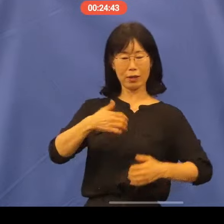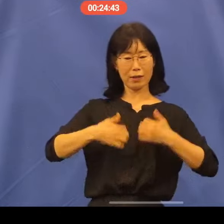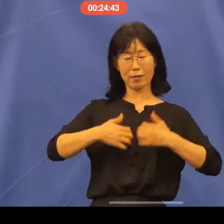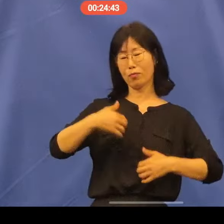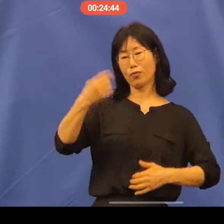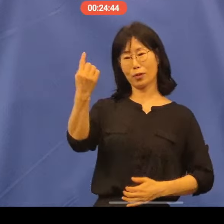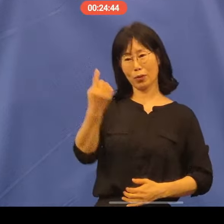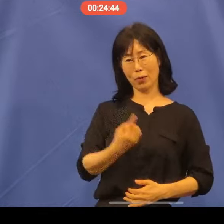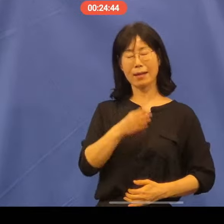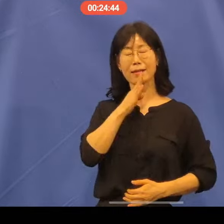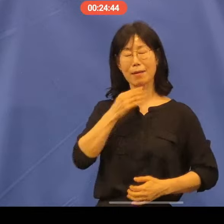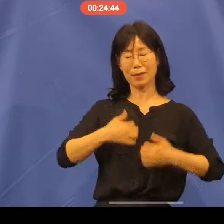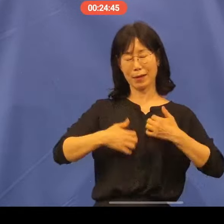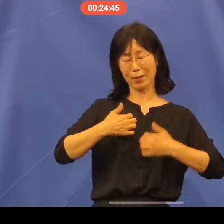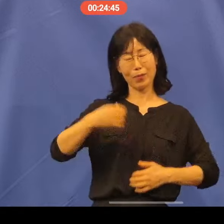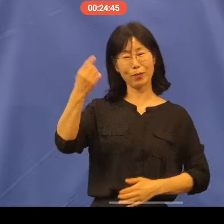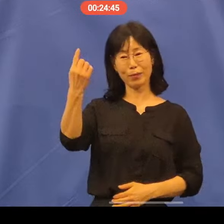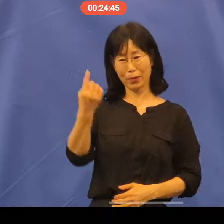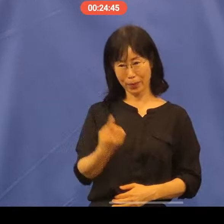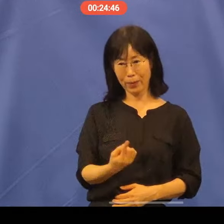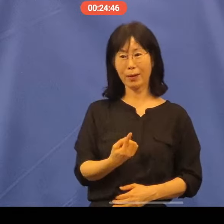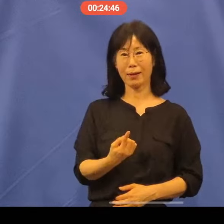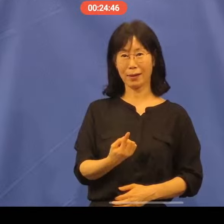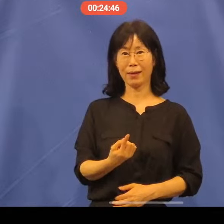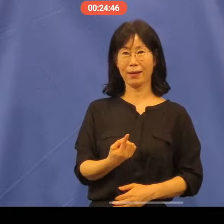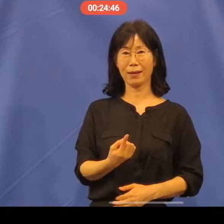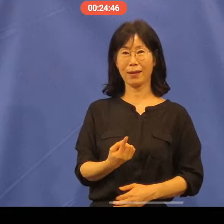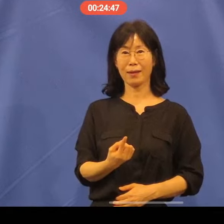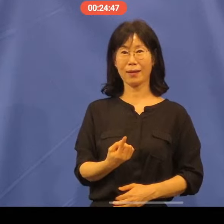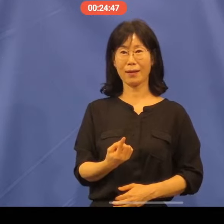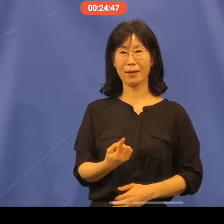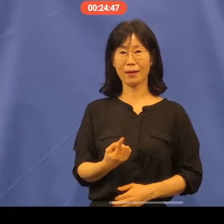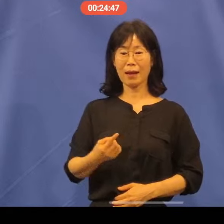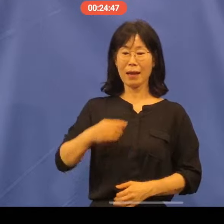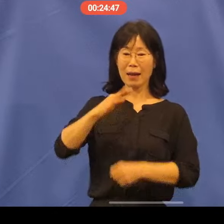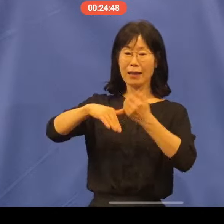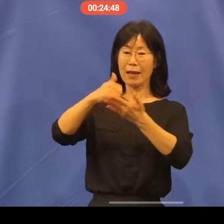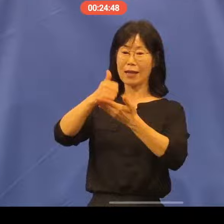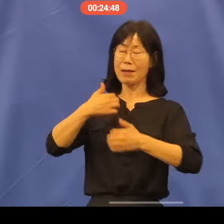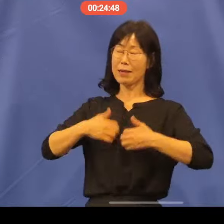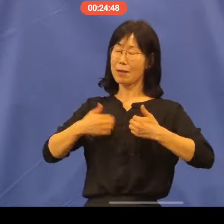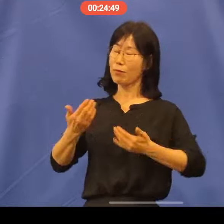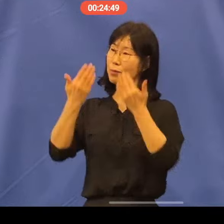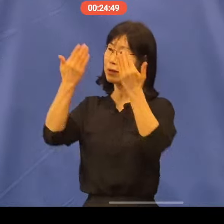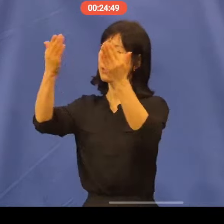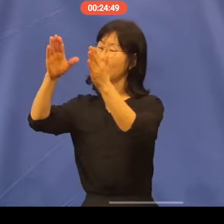그분을 기쁘시게 하는 삶을 살아갈 때 우리의 삶이 가장 완벽해져요.